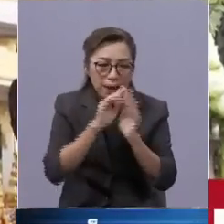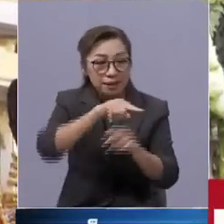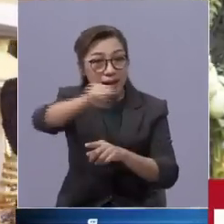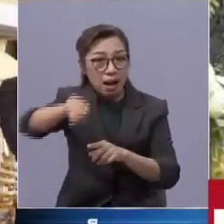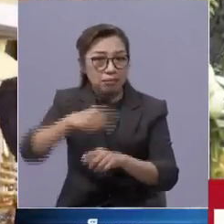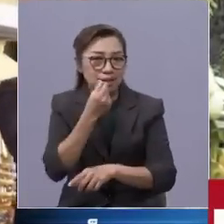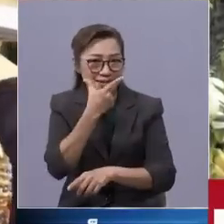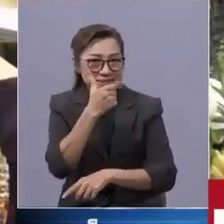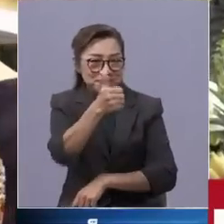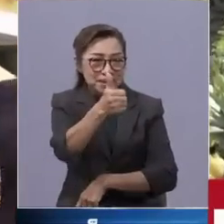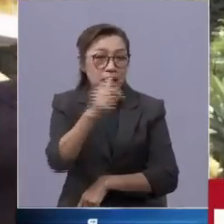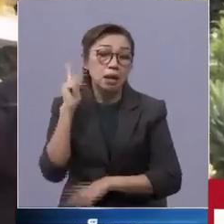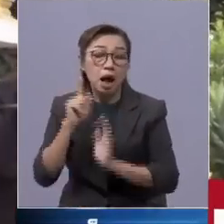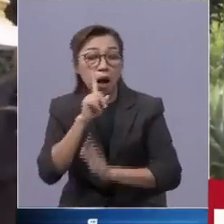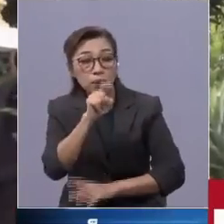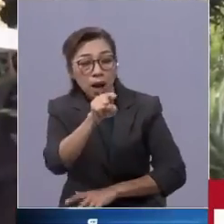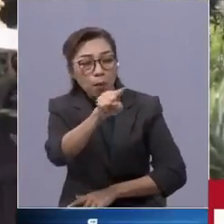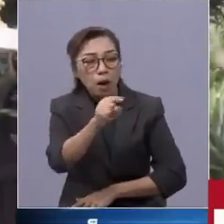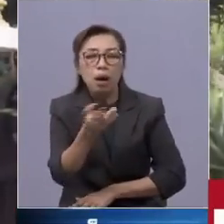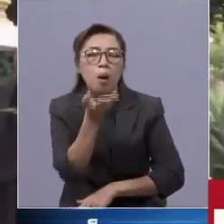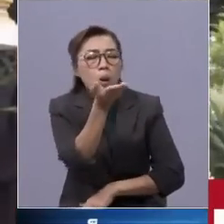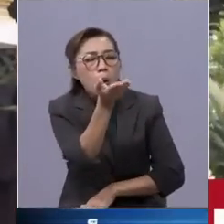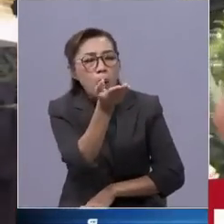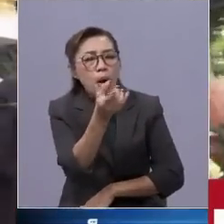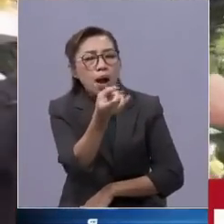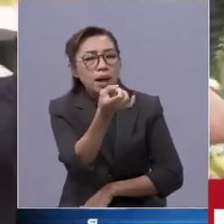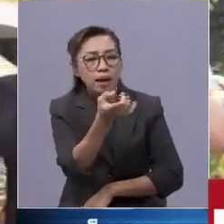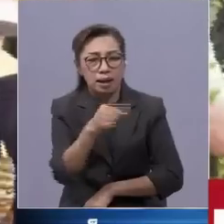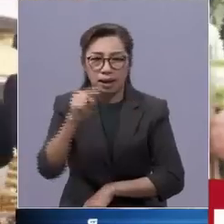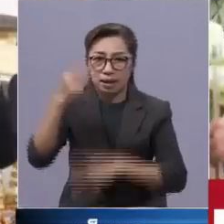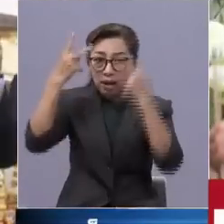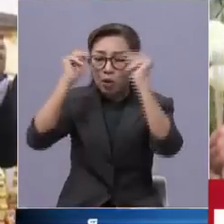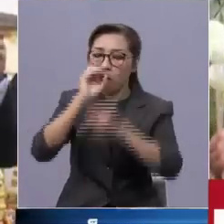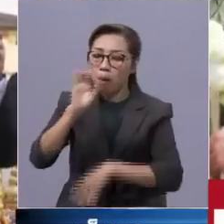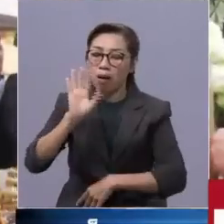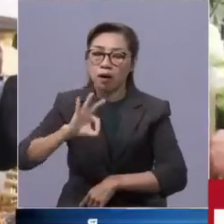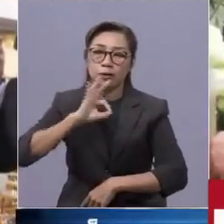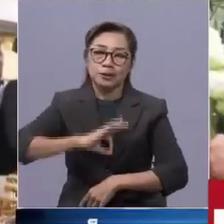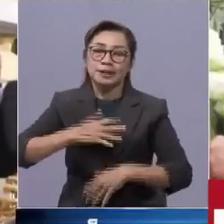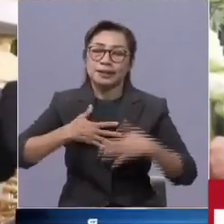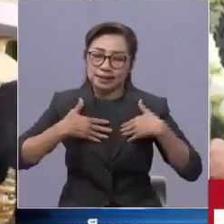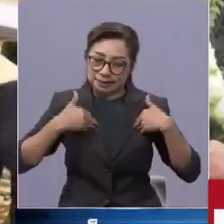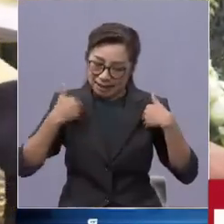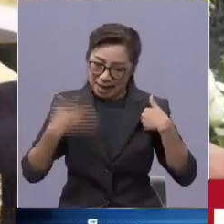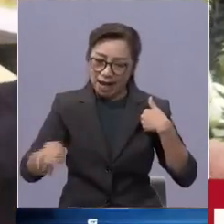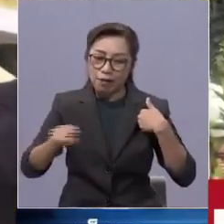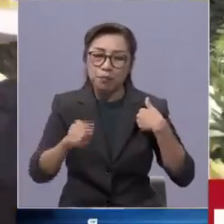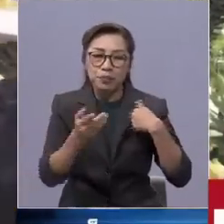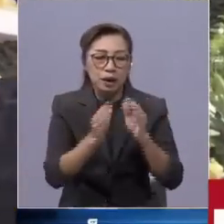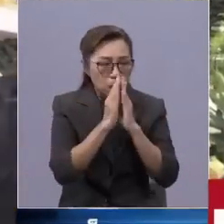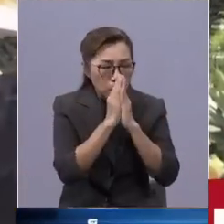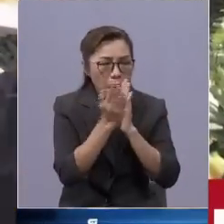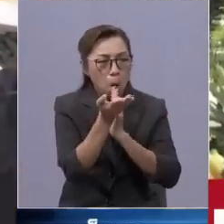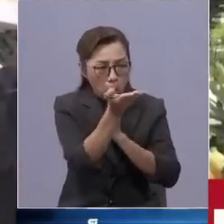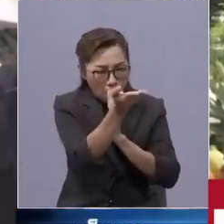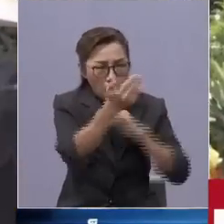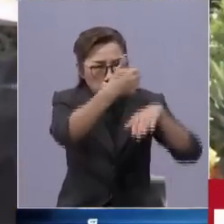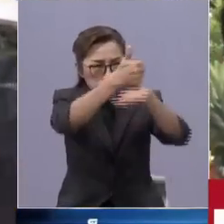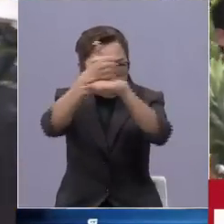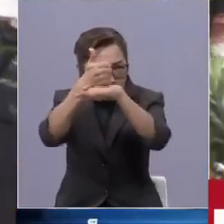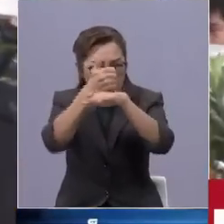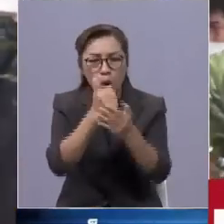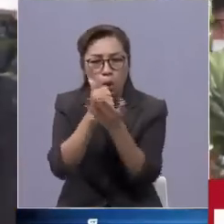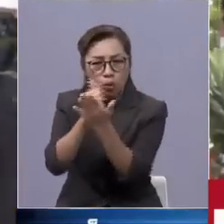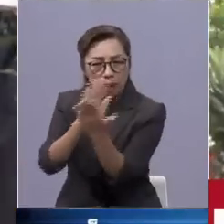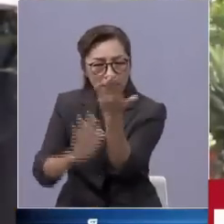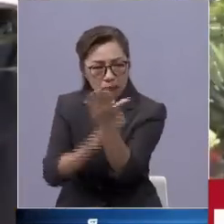ามสื่อมวลชนนะครับที่ถามว่าได้ขอพรอะไรบ้างโดยนายกรัฐมนตรีบอกว่ารู้สึกสบายใจนะครับและได้ขอพรให้สิ่งศักดิ์สิทธิ์คุ้มครองปกป้องบ้าน